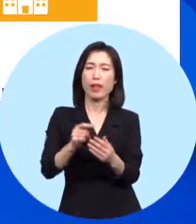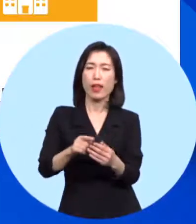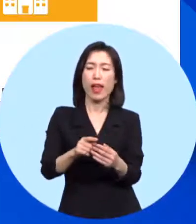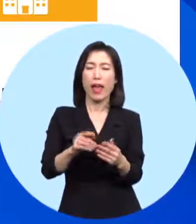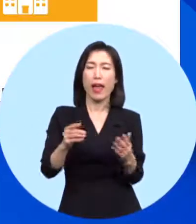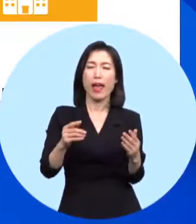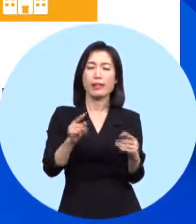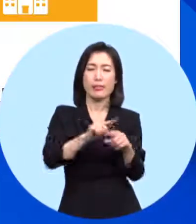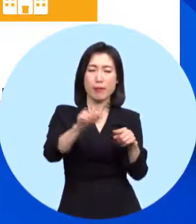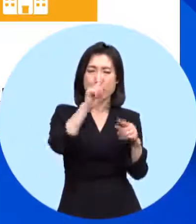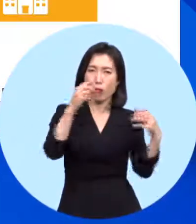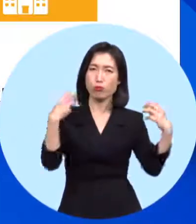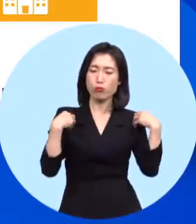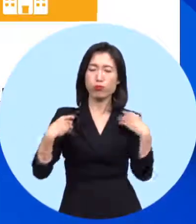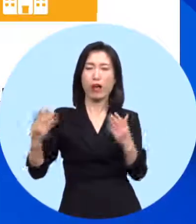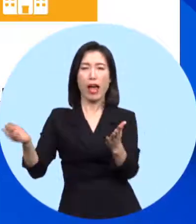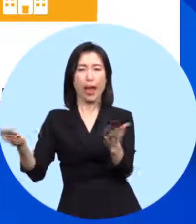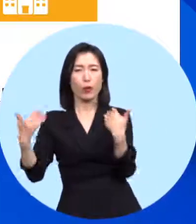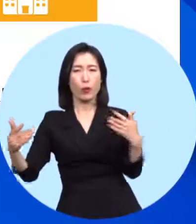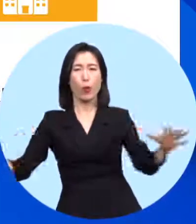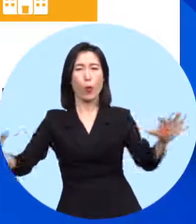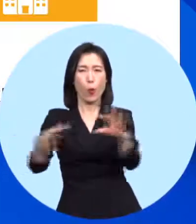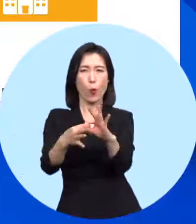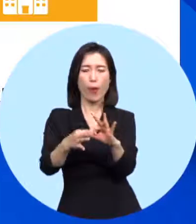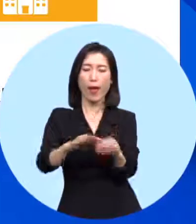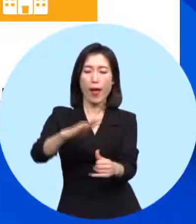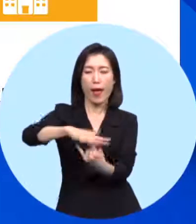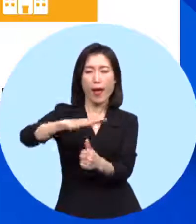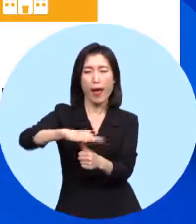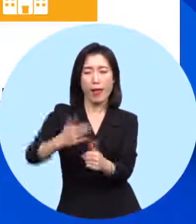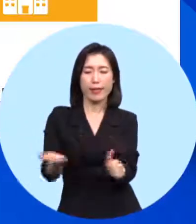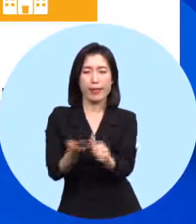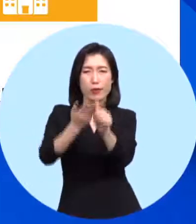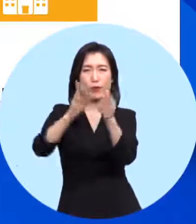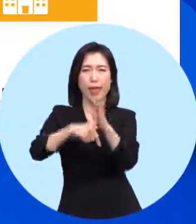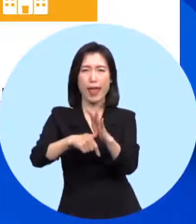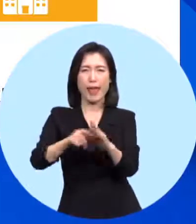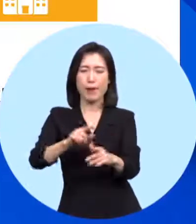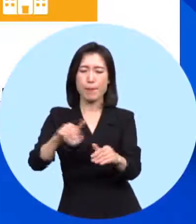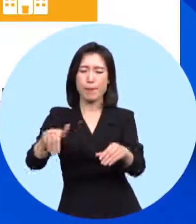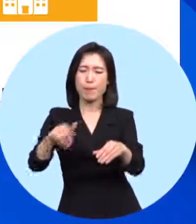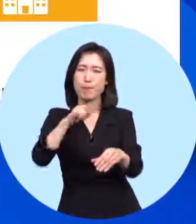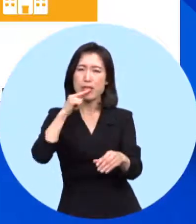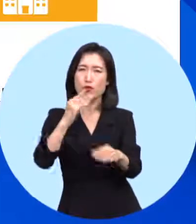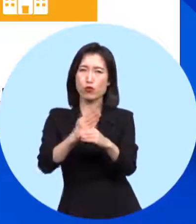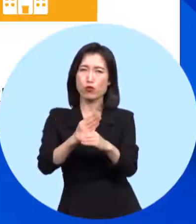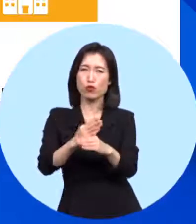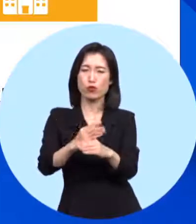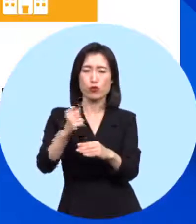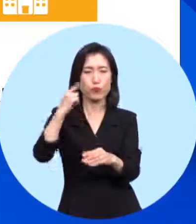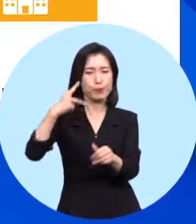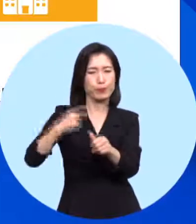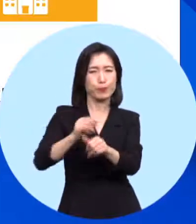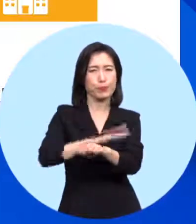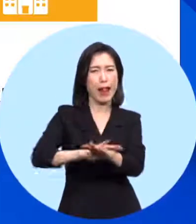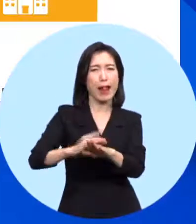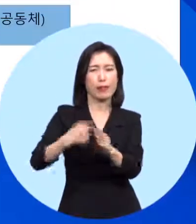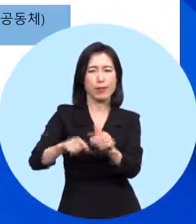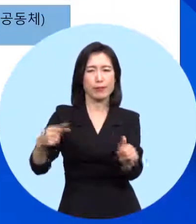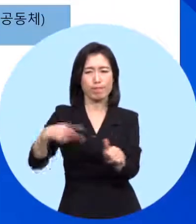협력해서 아이들을 역량 있는 민주시민으로 성장할 수 있도록 지원하는 데 초점을 맞춰서 지금까지 진행해 오고